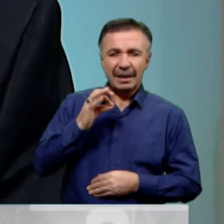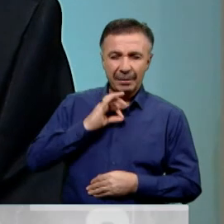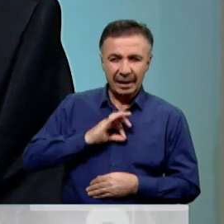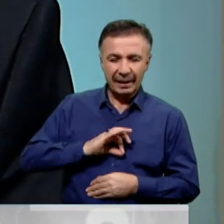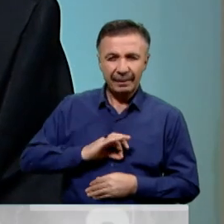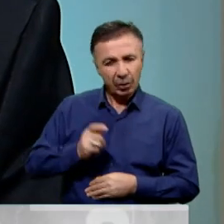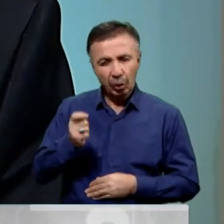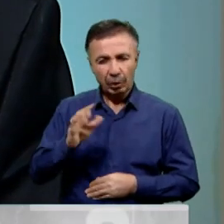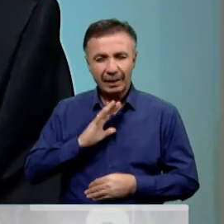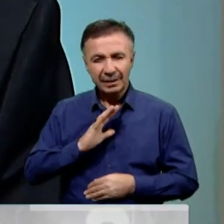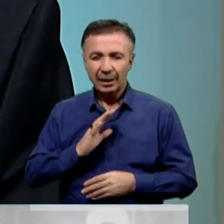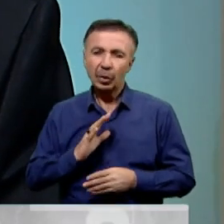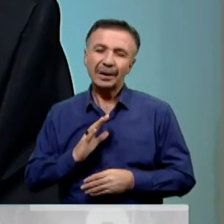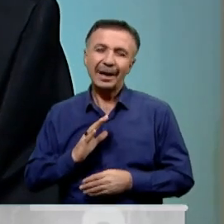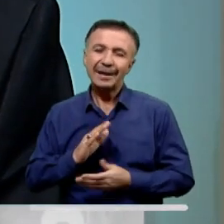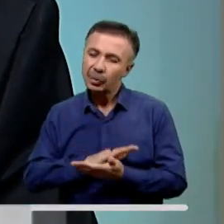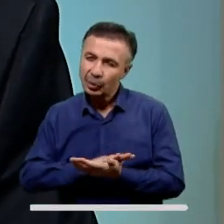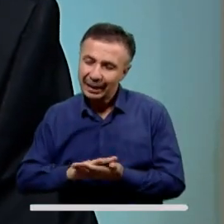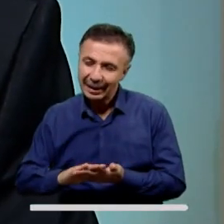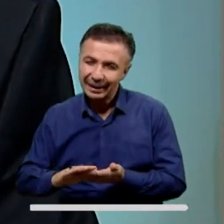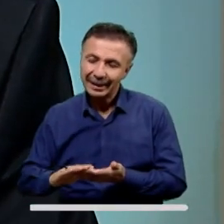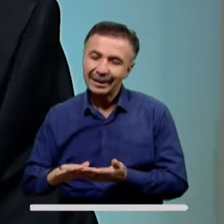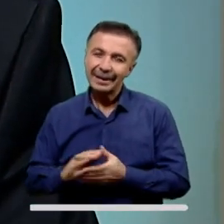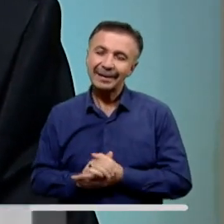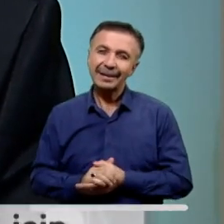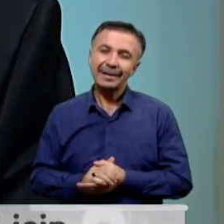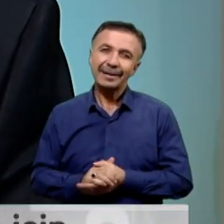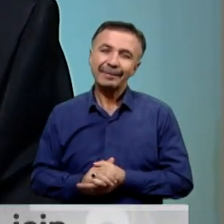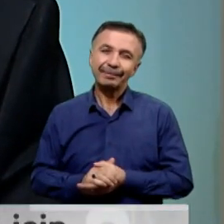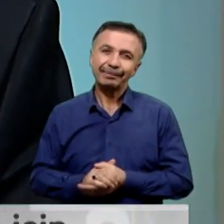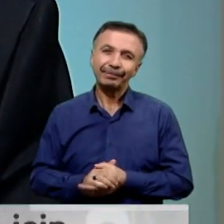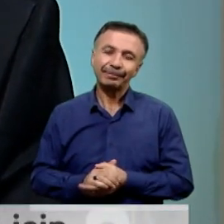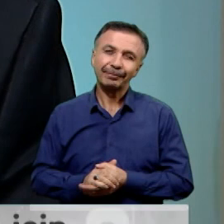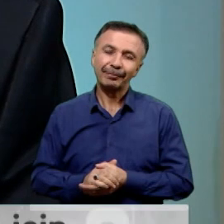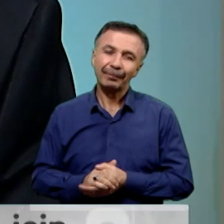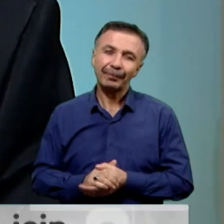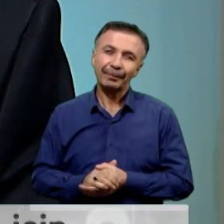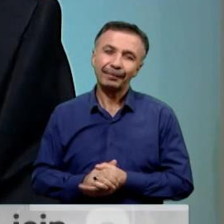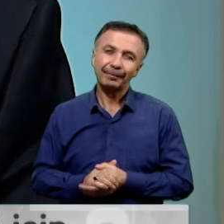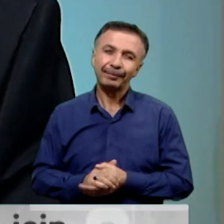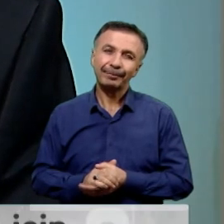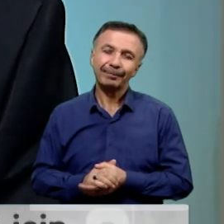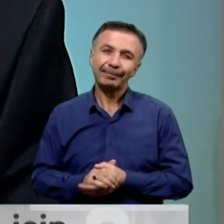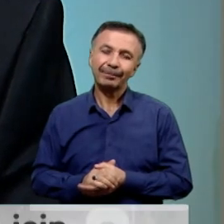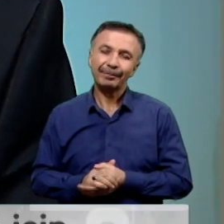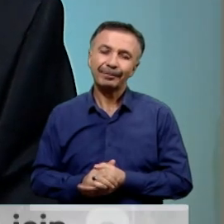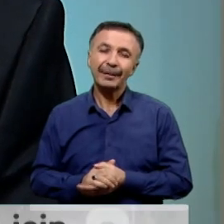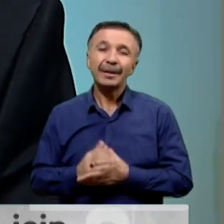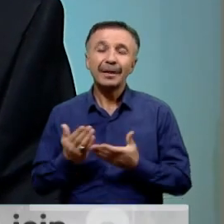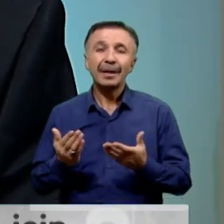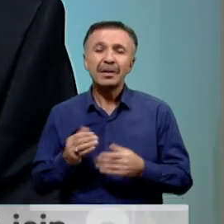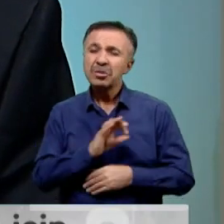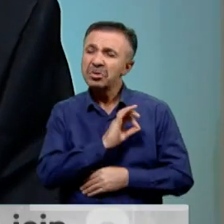giderir. Üstelik ona bir şeyler verir. Ve razakahu min haythu la yahtesib denmiş. Yani